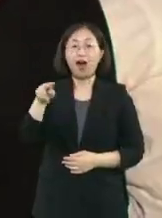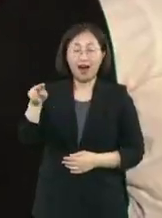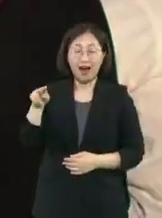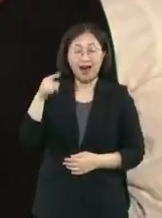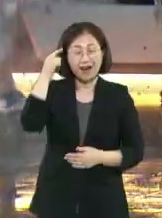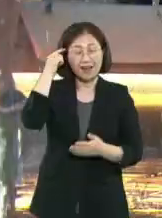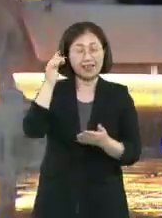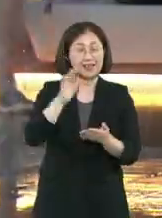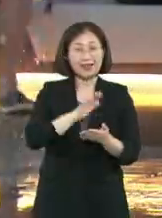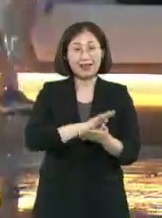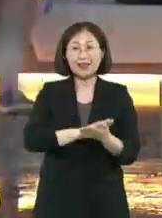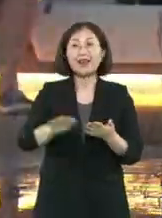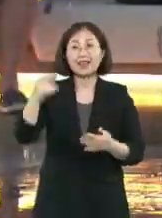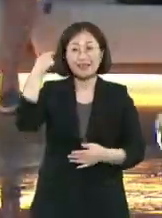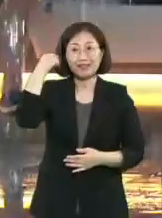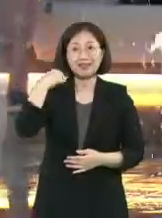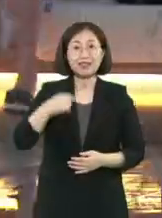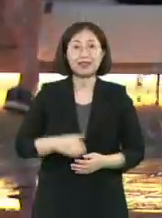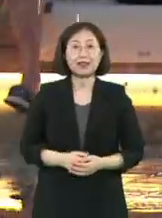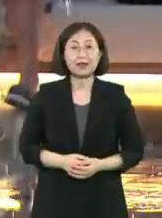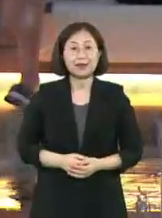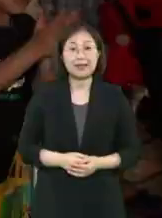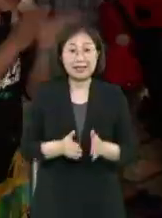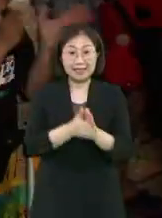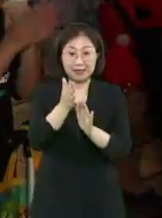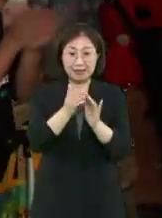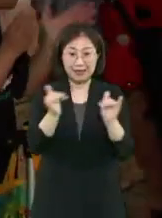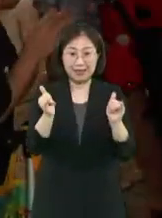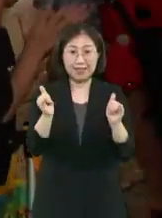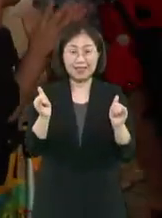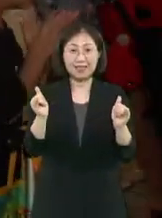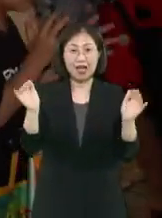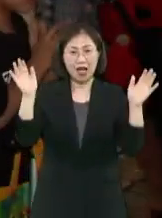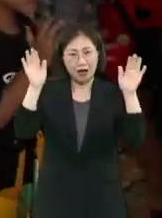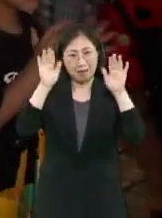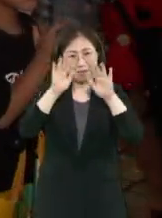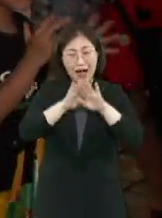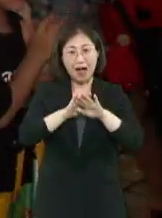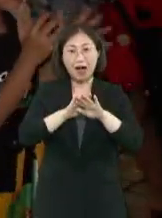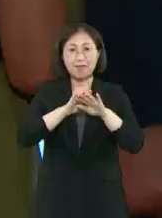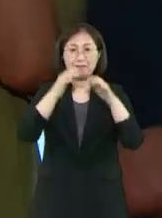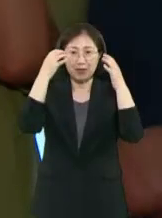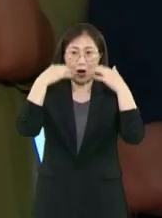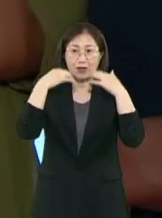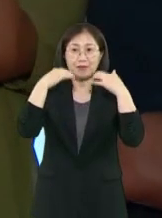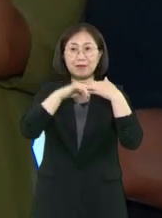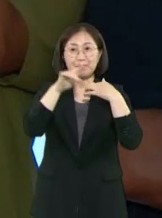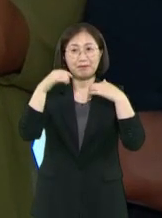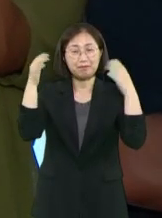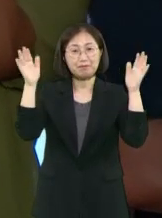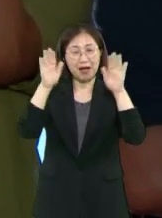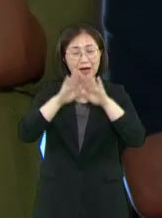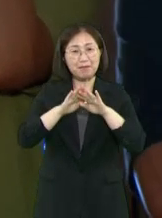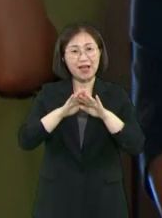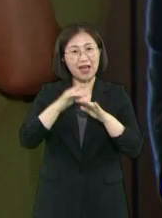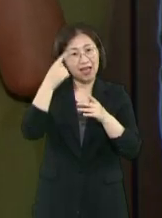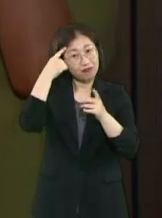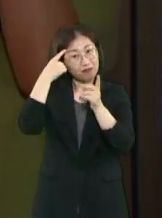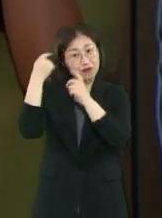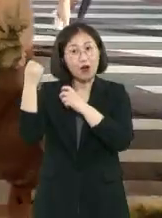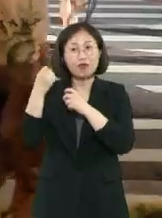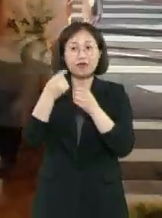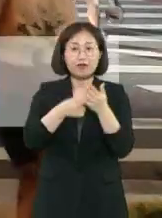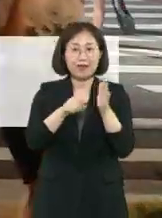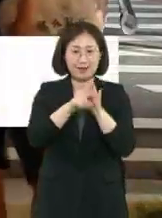더위가 씻은 듯 사라지는 것 같습니다. 시민들은 한여름밤의 추억을 남기기 위해 열심히 사진도 찍어봅니다.